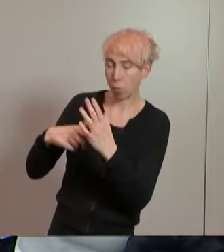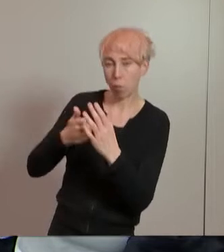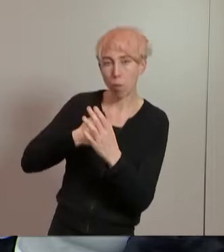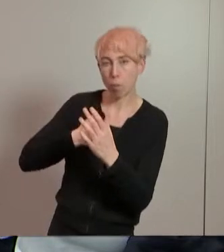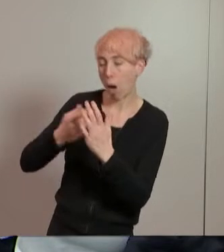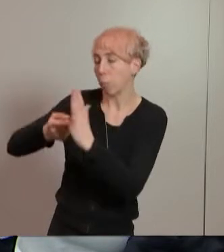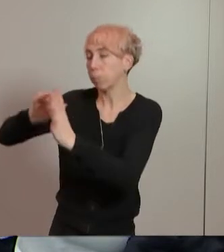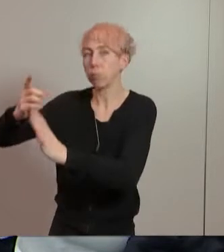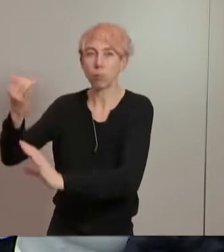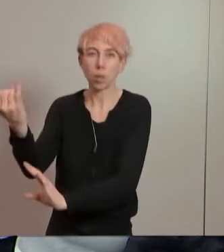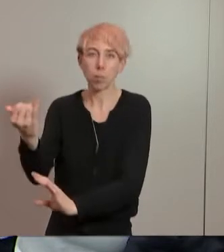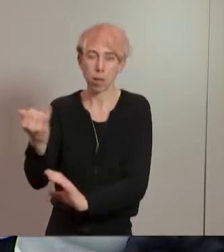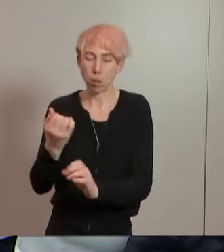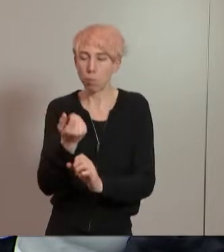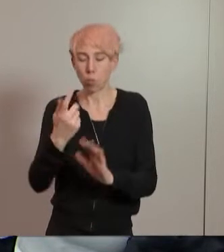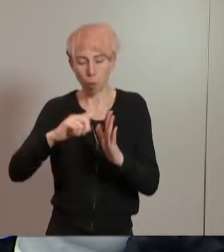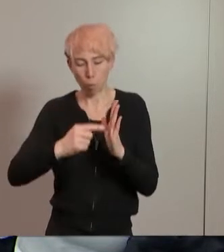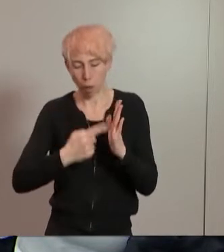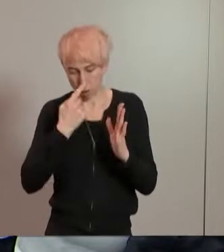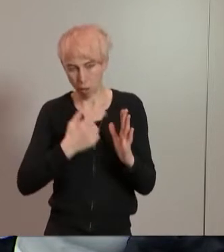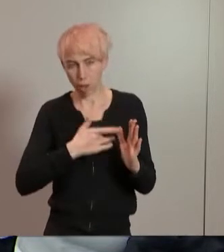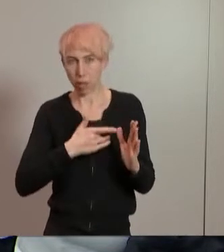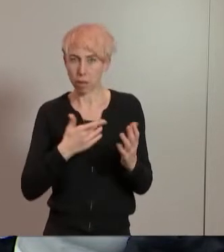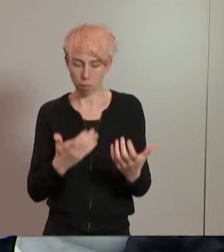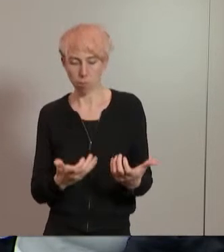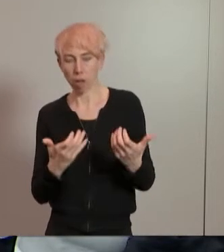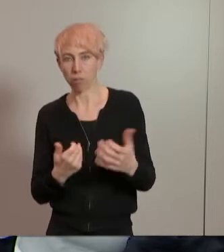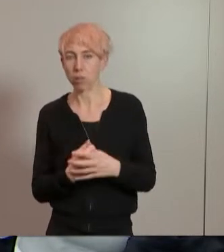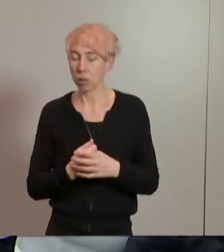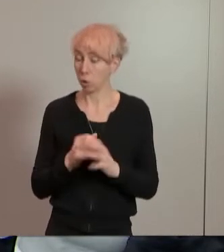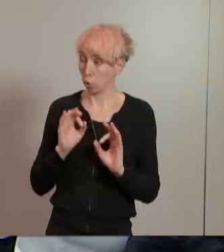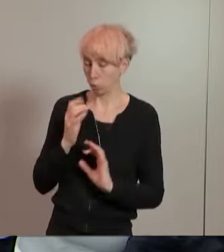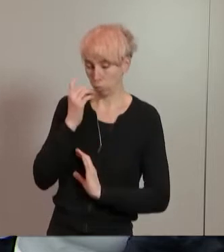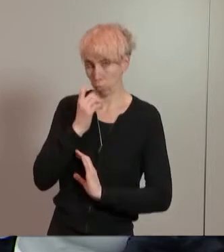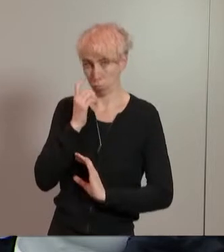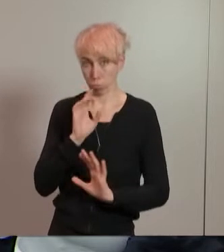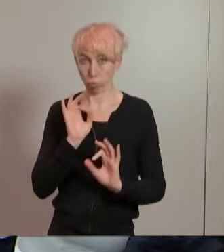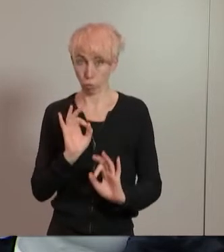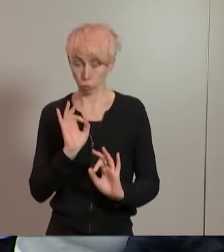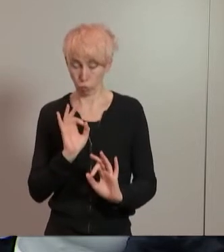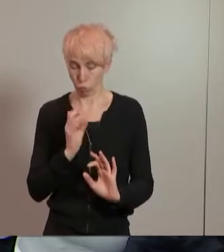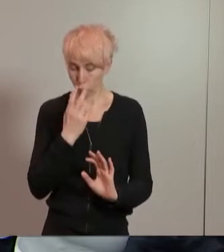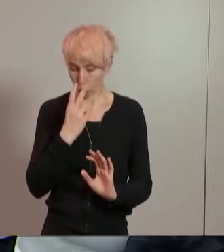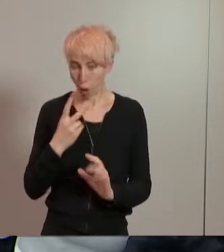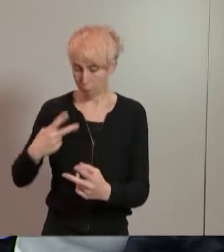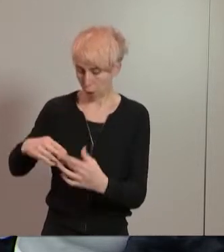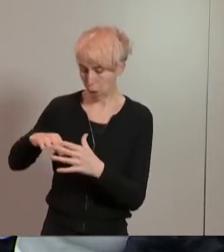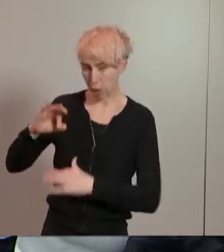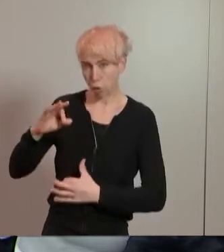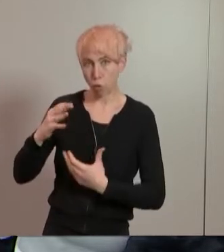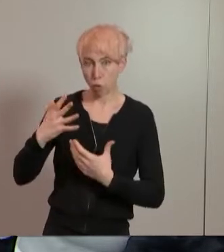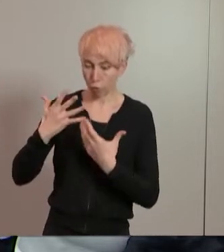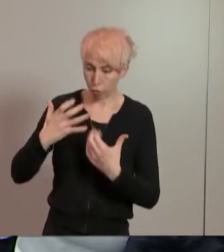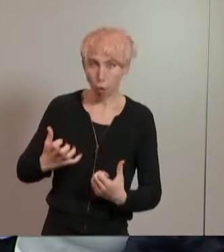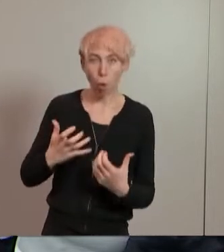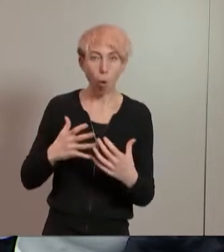nous semblent intéressants de souligner. Alors, on a bien noté l'accent qui est mis sur ce mandat, au